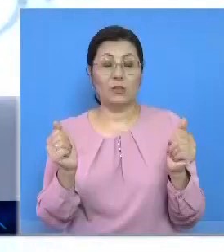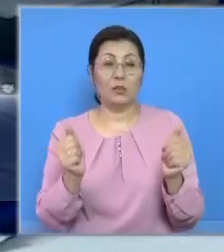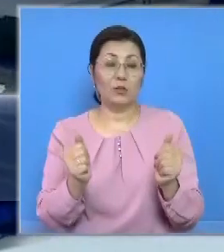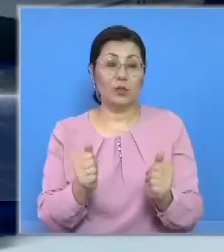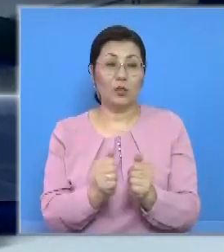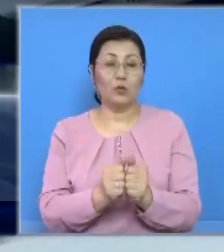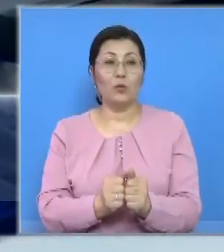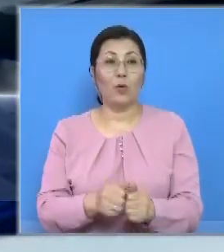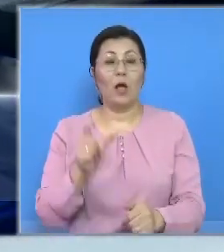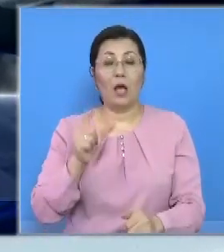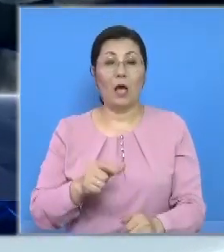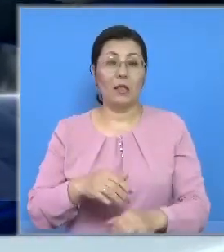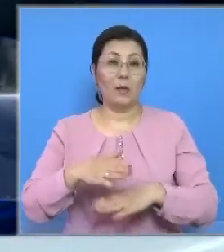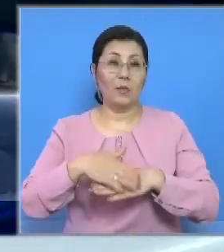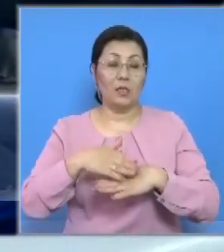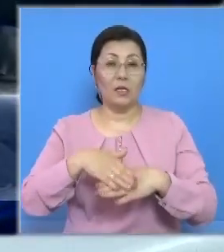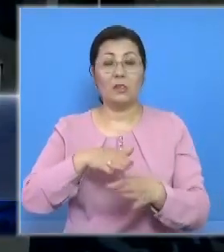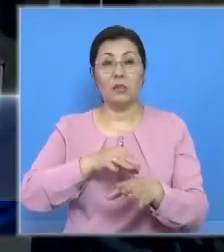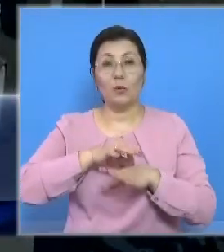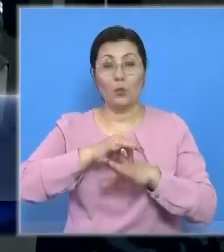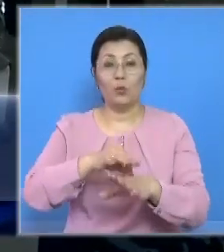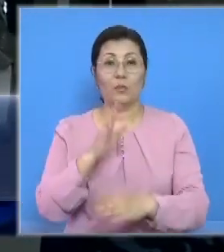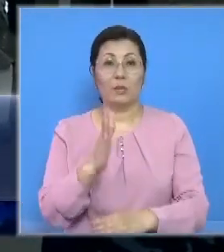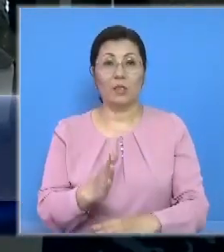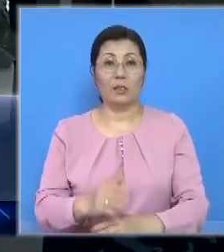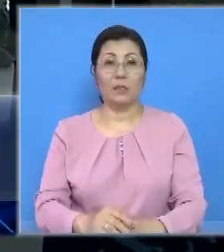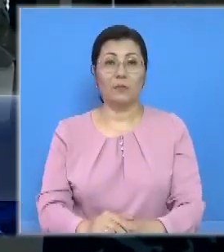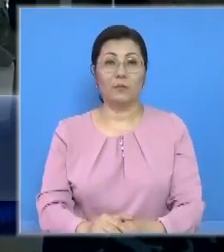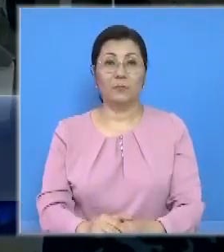сотталушы жазасын өтеп жатыр. Жансая Абдікарам, Душан Жасланұлы, Ақтөбе телеарнасы.